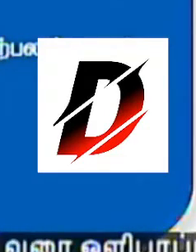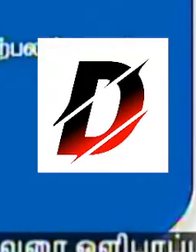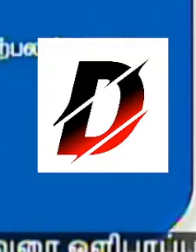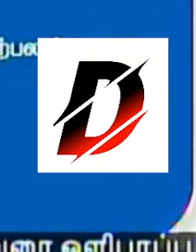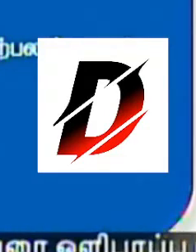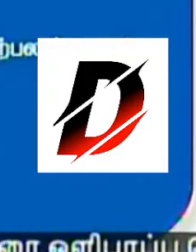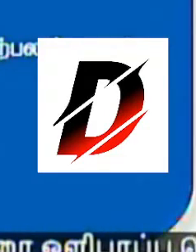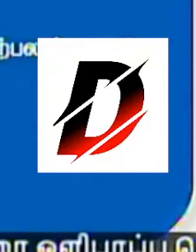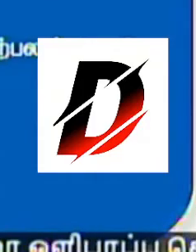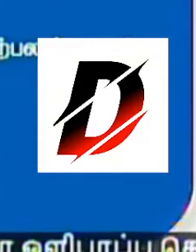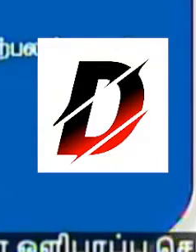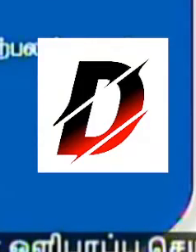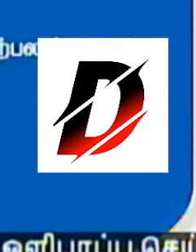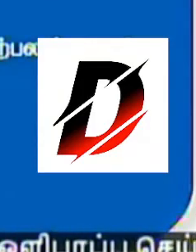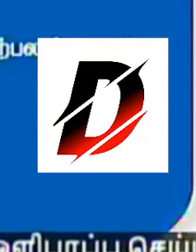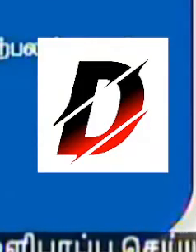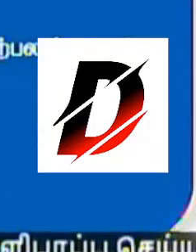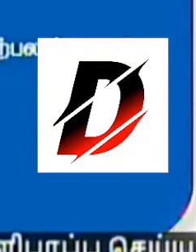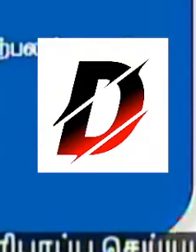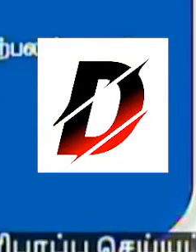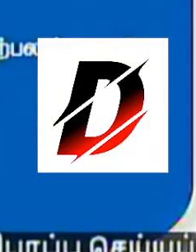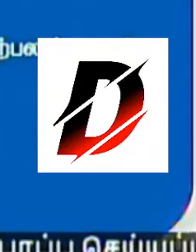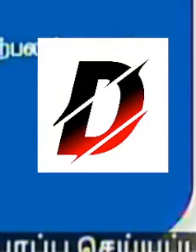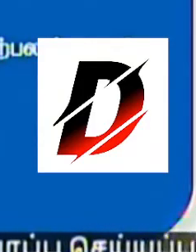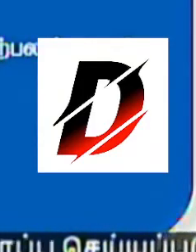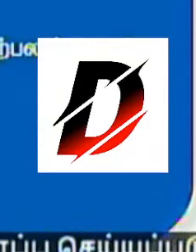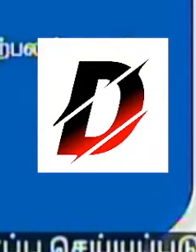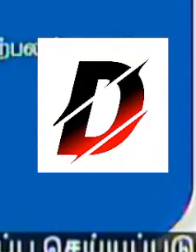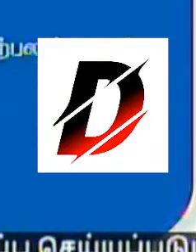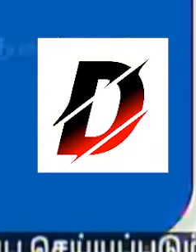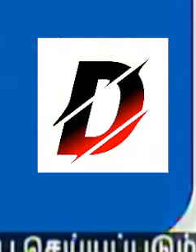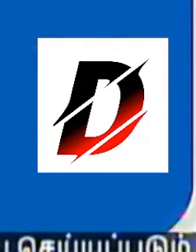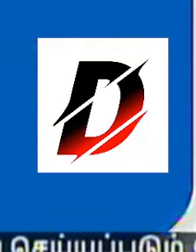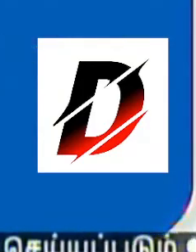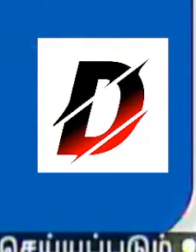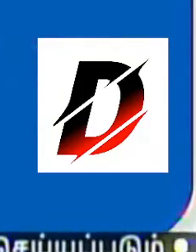x+2 = 0 எனில் எக்ஸின் மதிப்பு யாது.